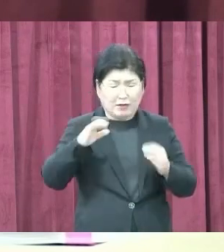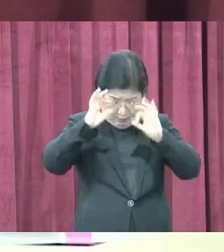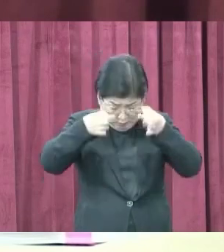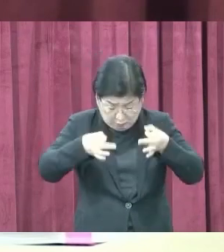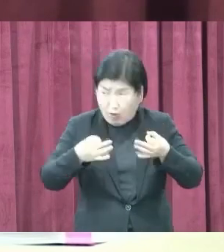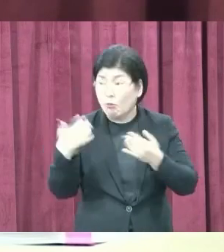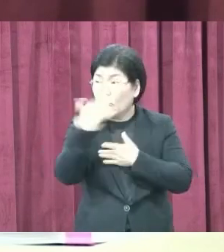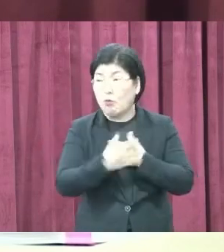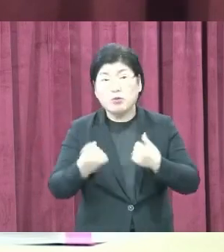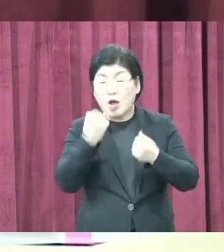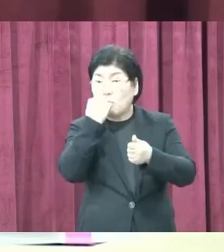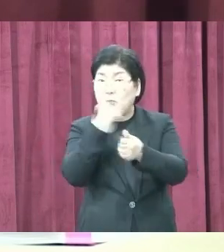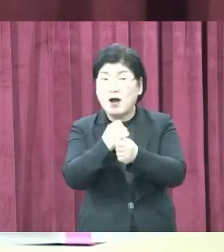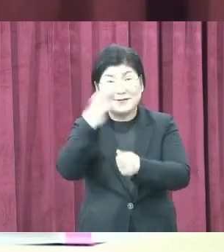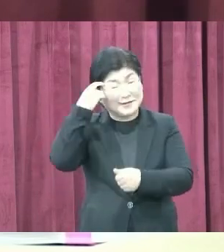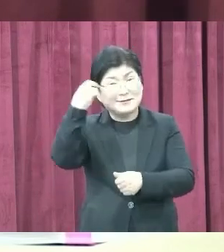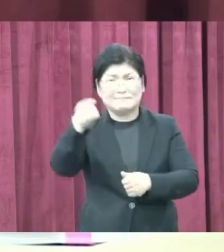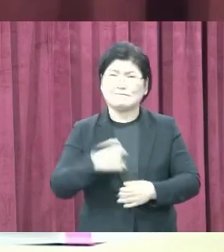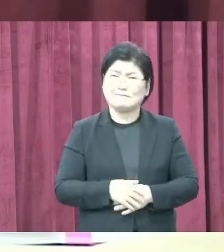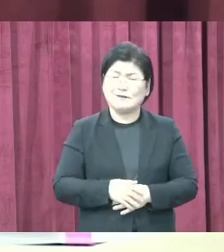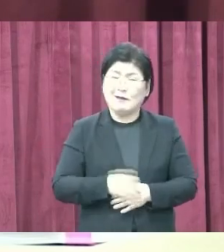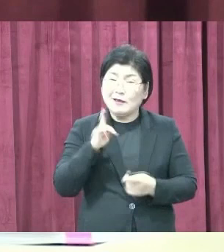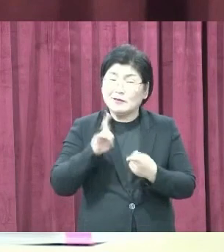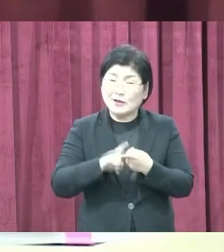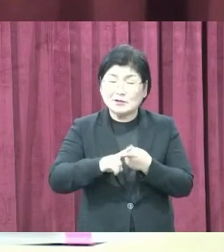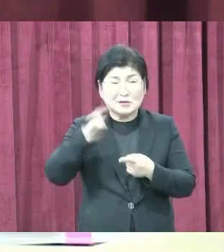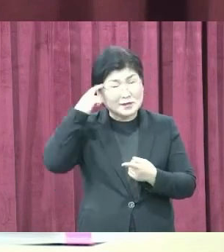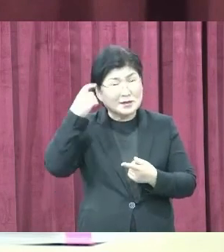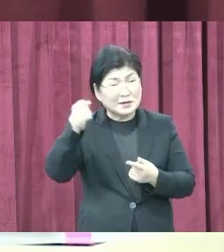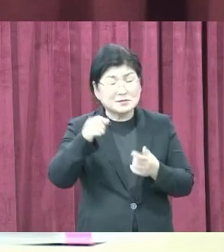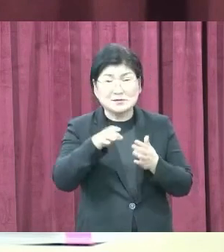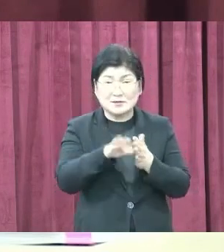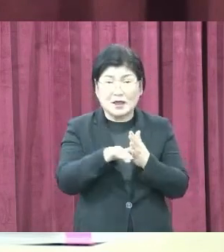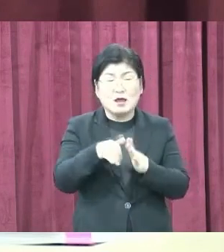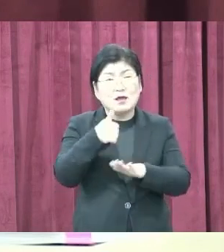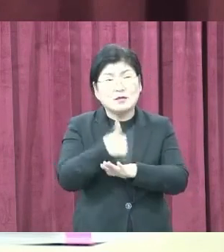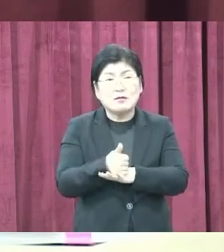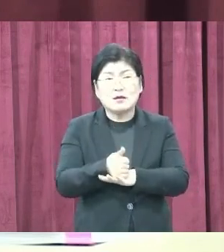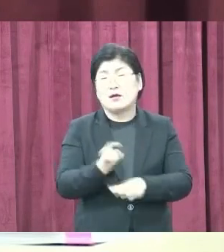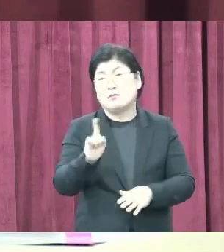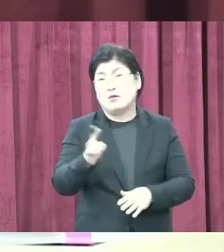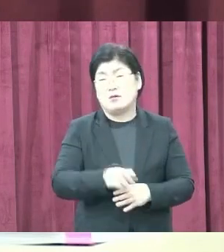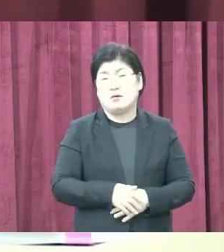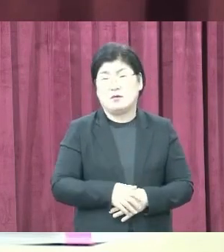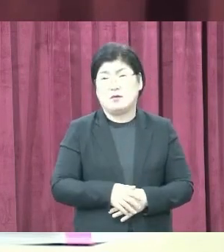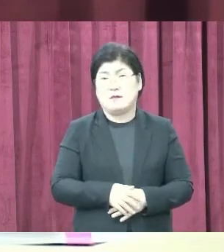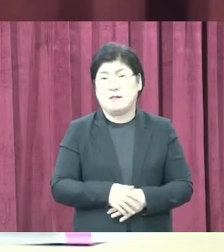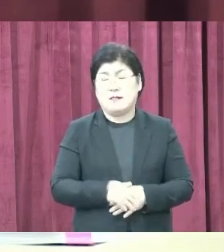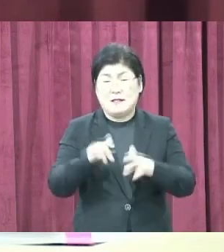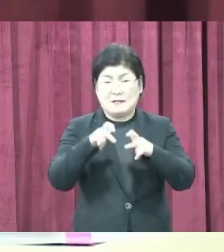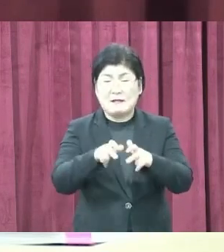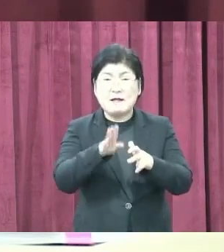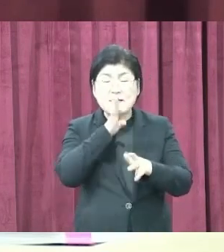생각되어서 이렇거든요. 근데 이걸 우리가 생각해 볼 때 왜 그런 결과가 나왔을 것 같으냐면 이 장애인